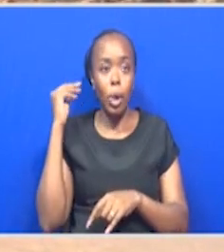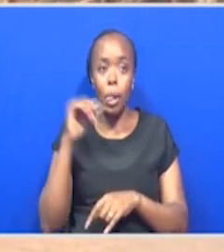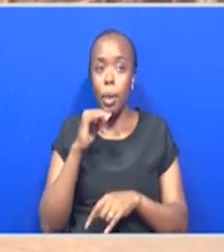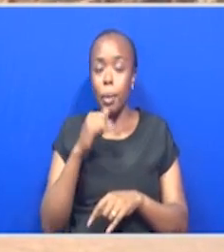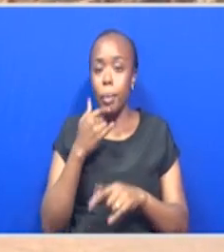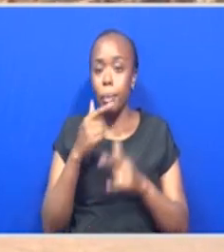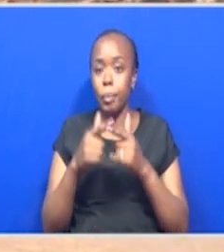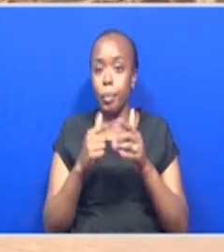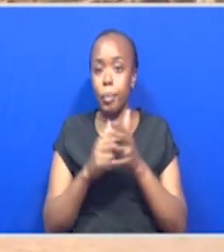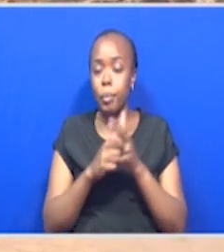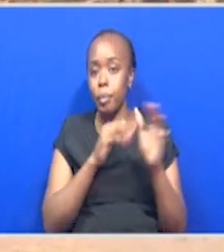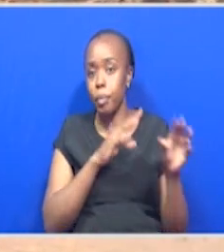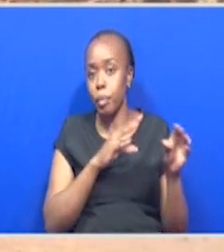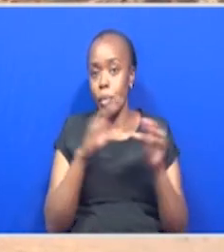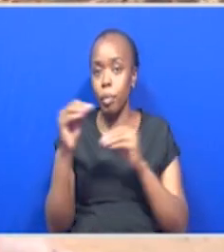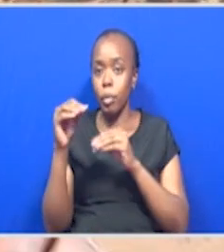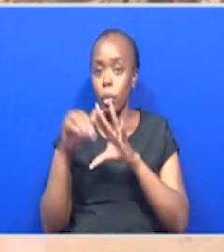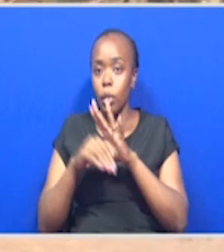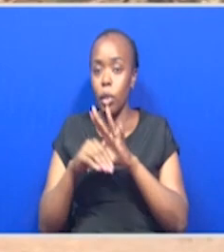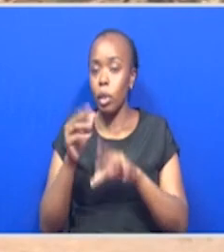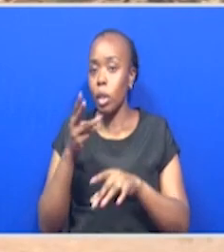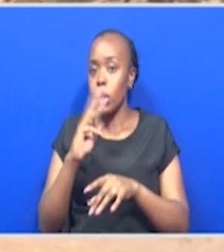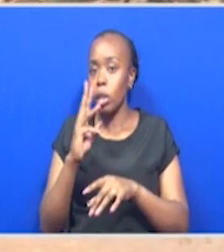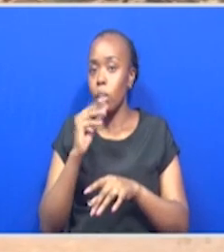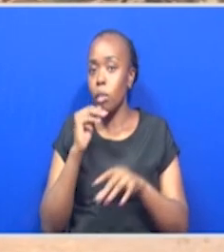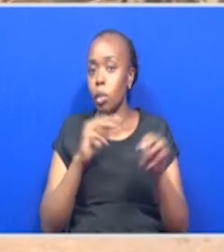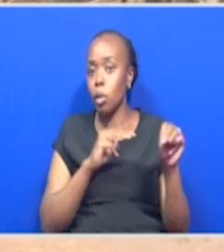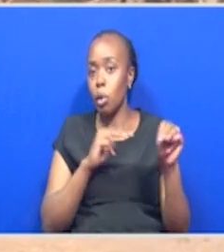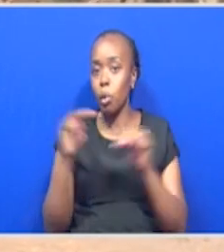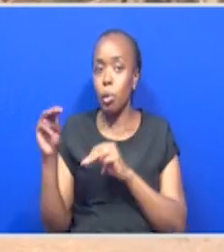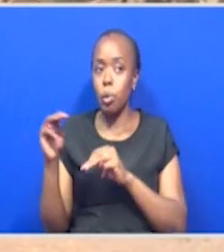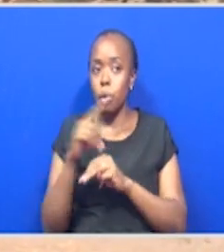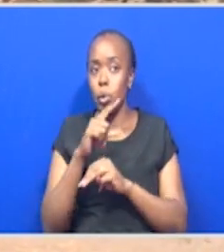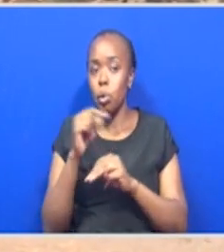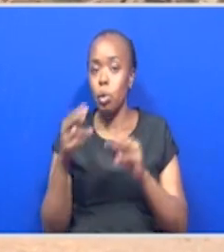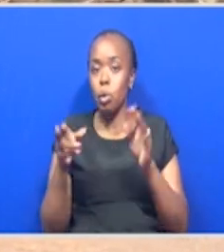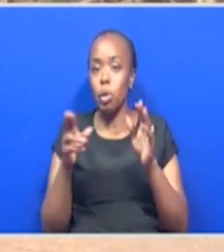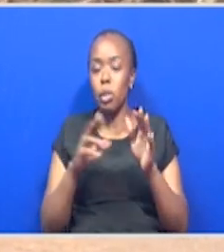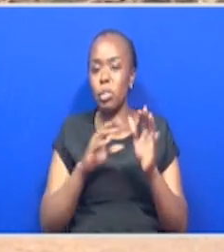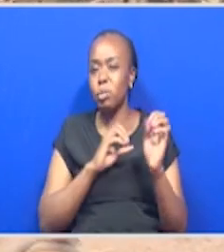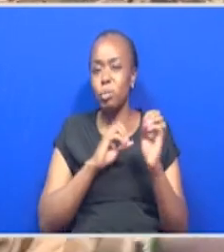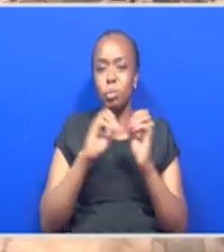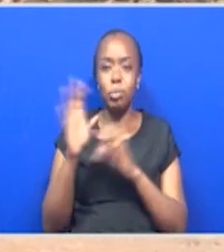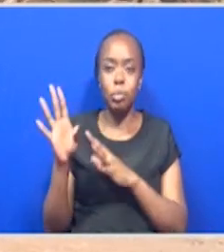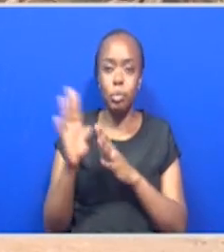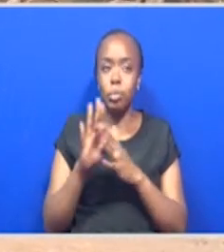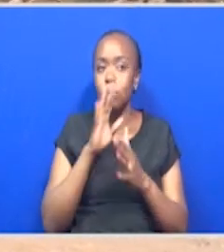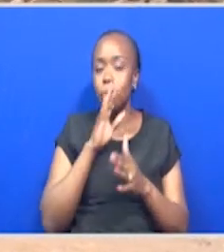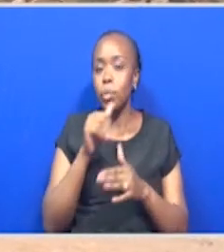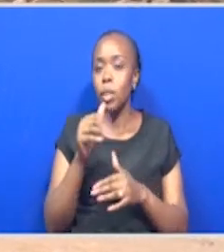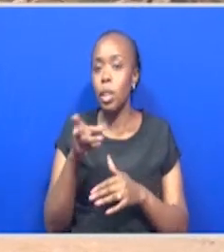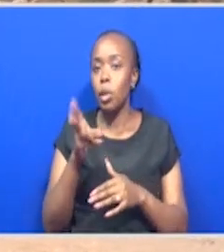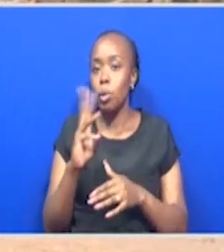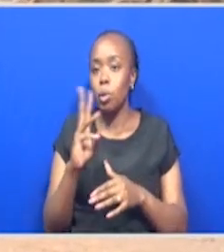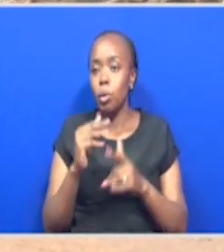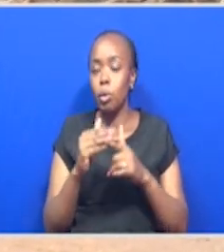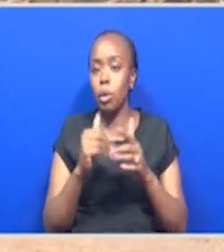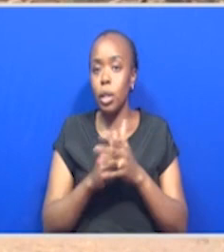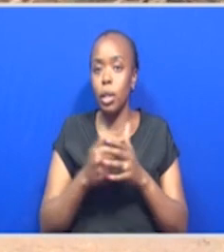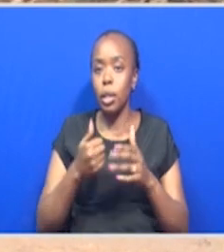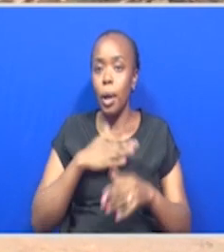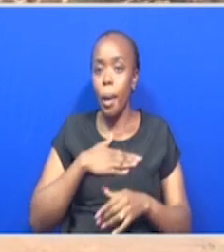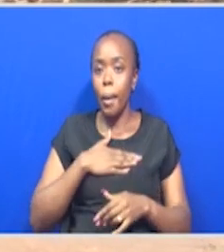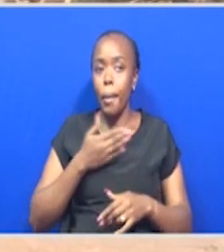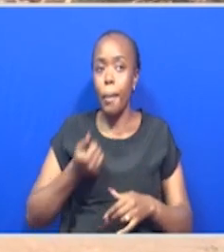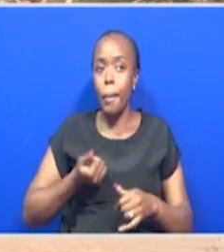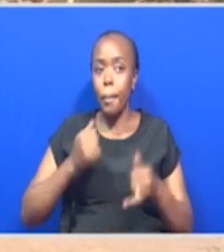tu nyumba imebebwa tukiwa ndani ya maji, tukapelekwa. Sasa mimi nikaenda nikarushwa kwenye nilirushwa na mawimbi. Bibi naye